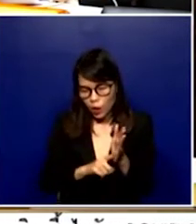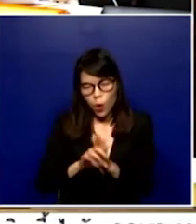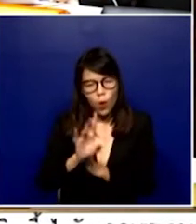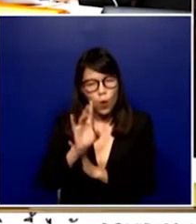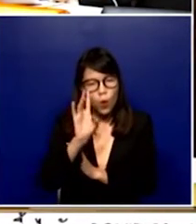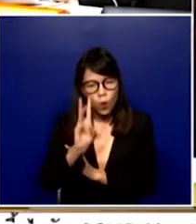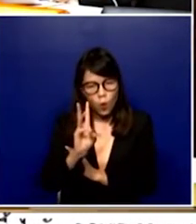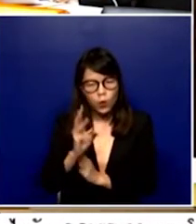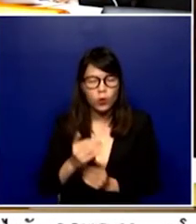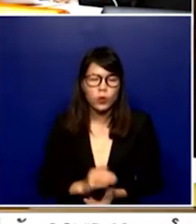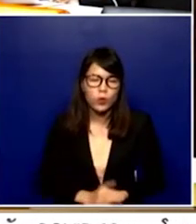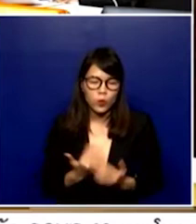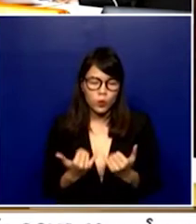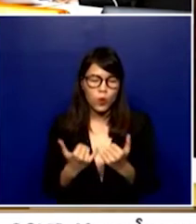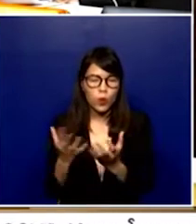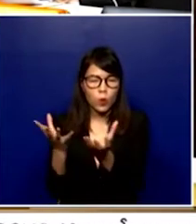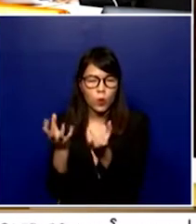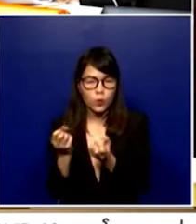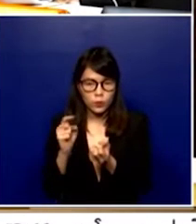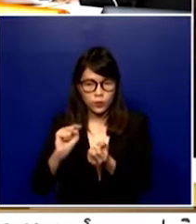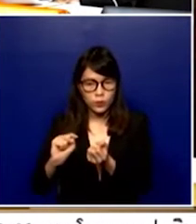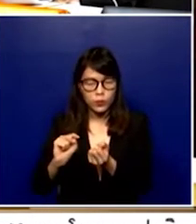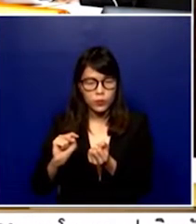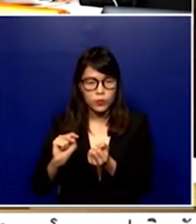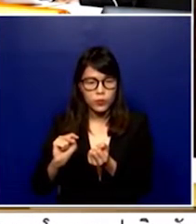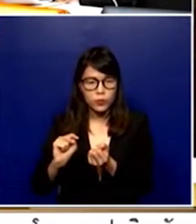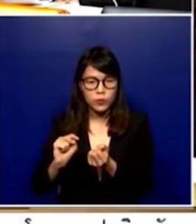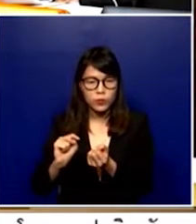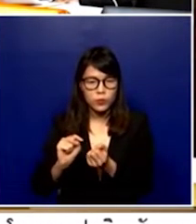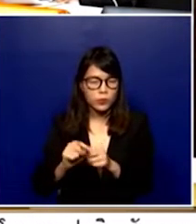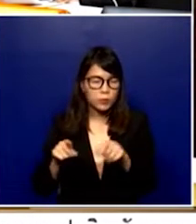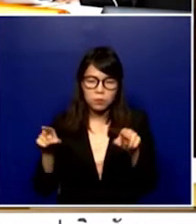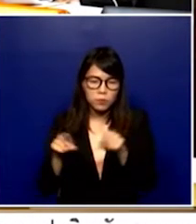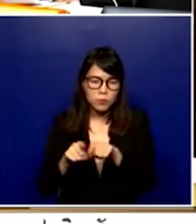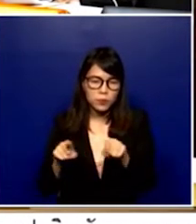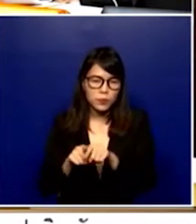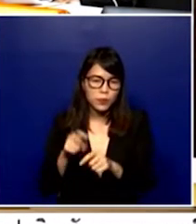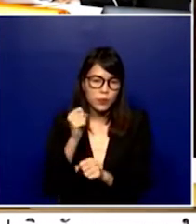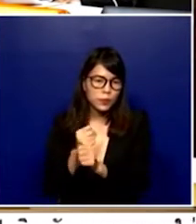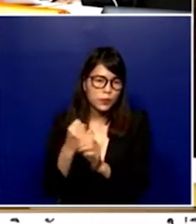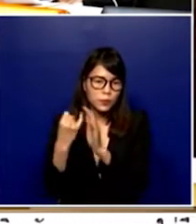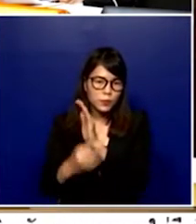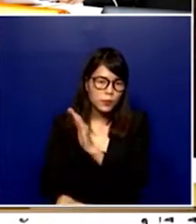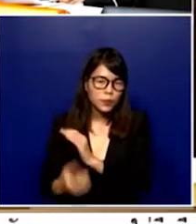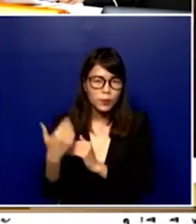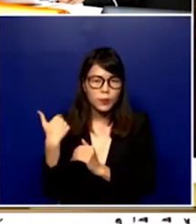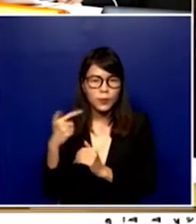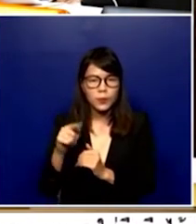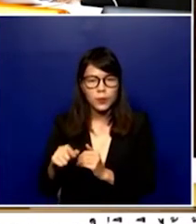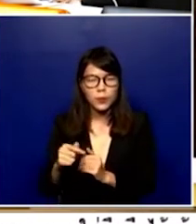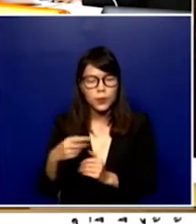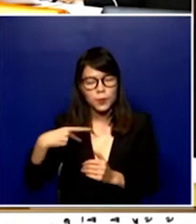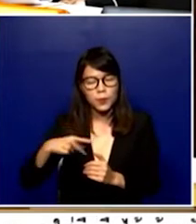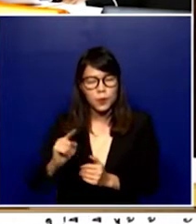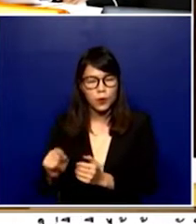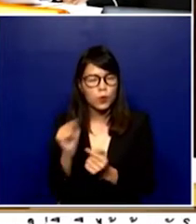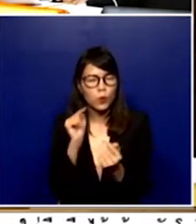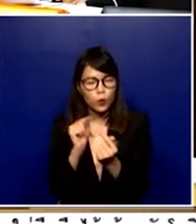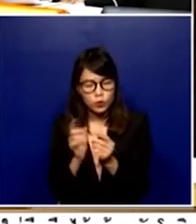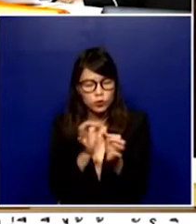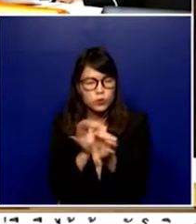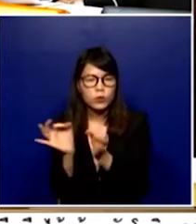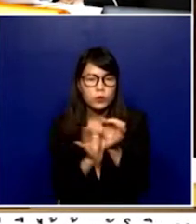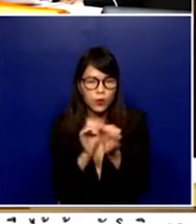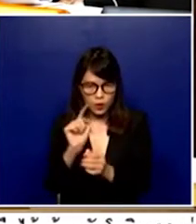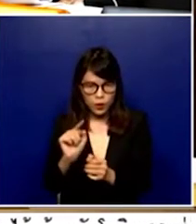และคามทเปนผู้รับ ท่านไตนำตนอีกรอบนึแล้วค่ะ ท่านไม่ได้เอาผลประโชน์อนในตรงนี้ที่ทฉัพูดถึงนี้นะคะ